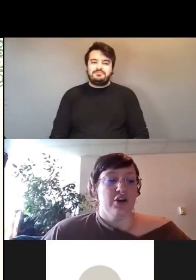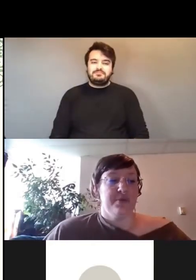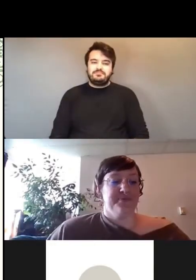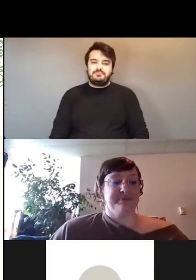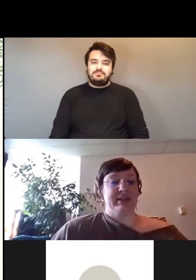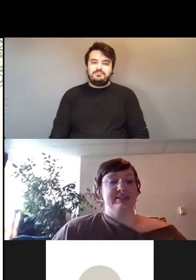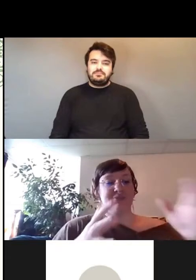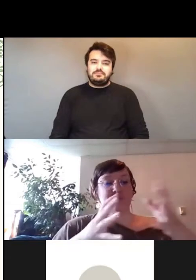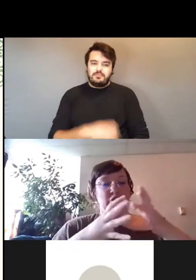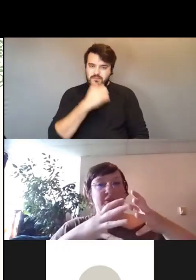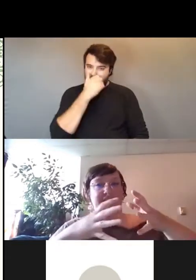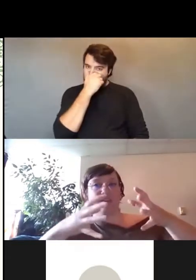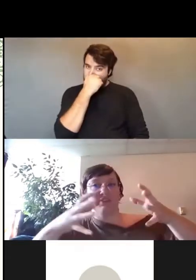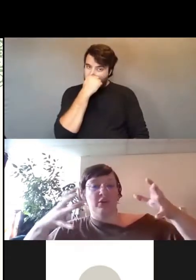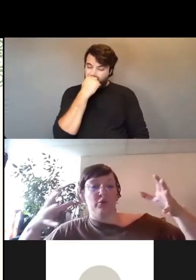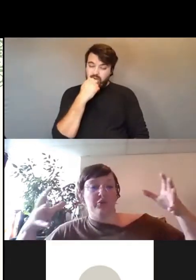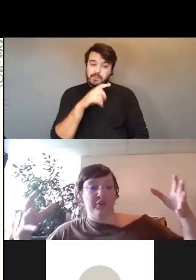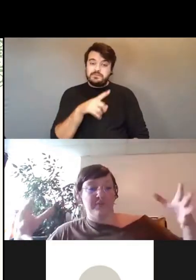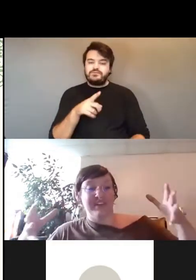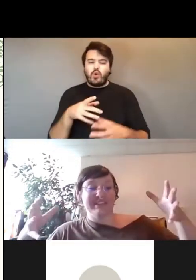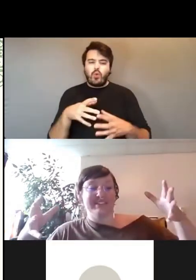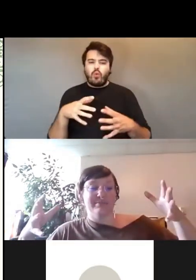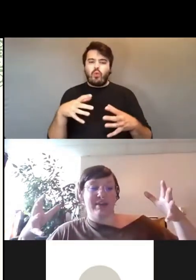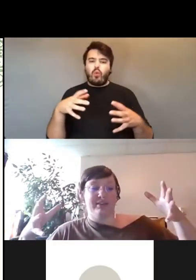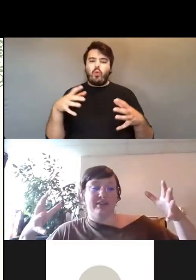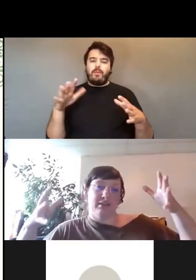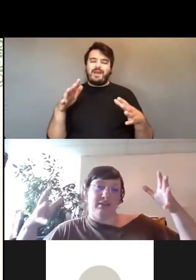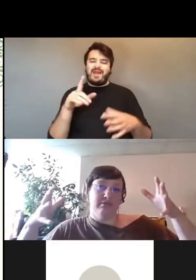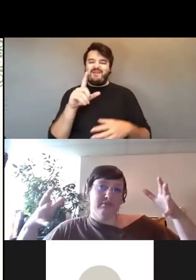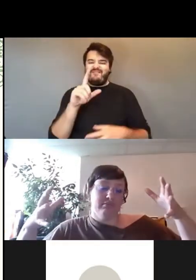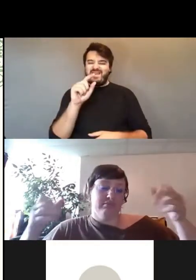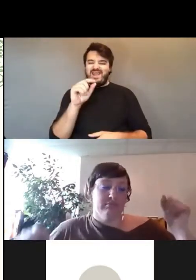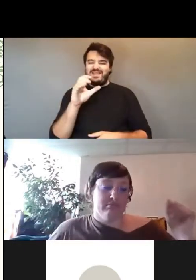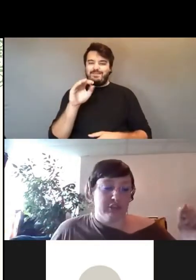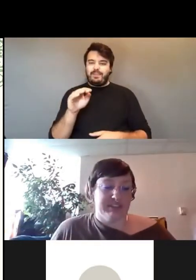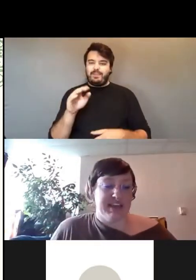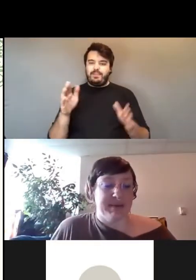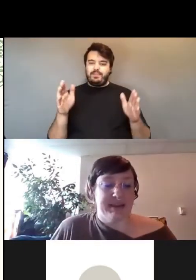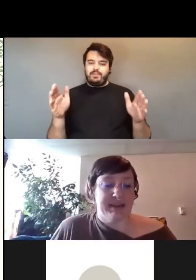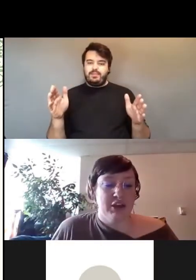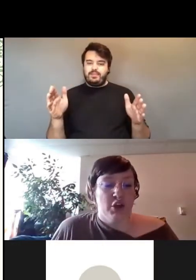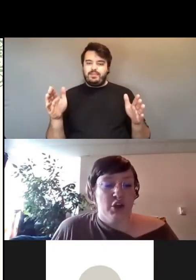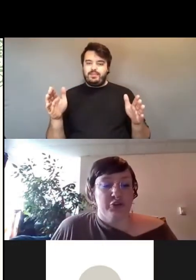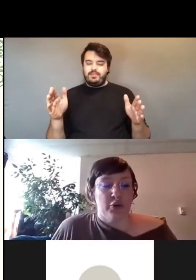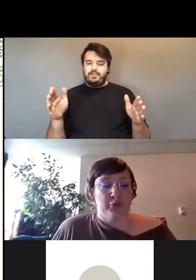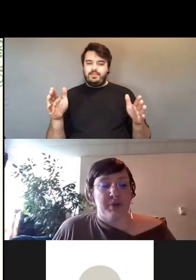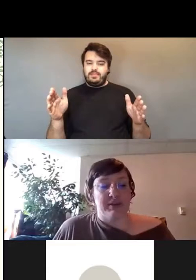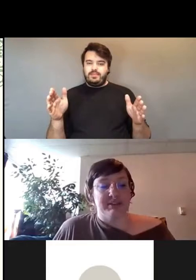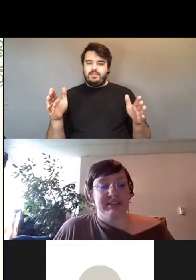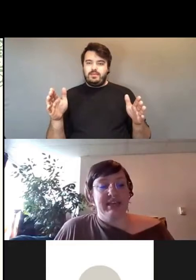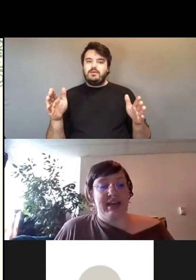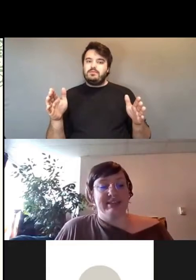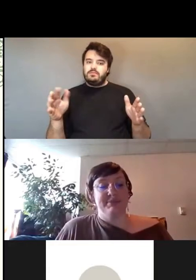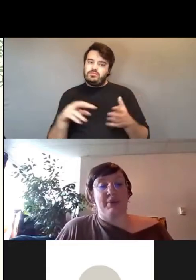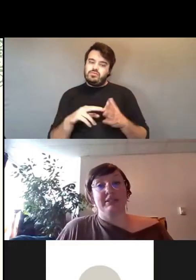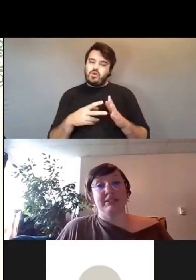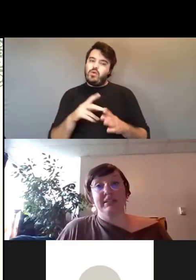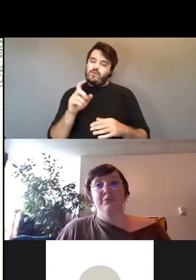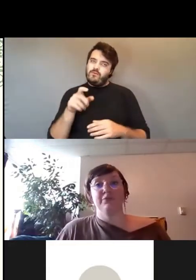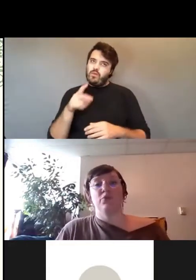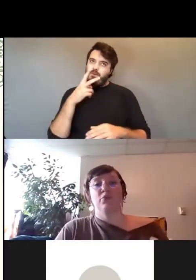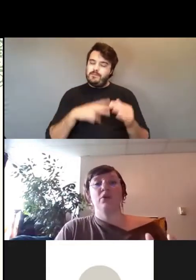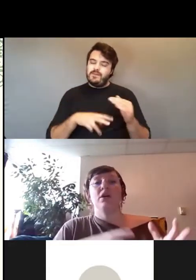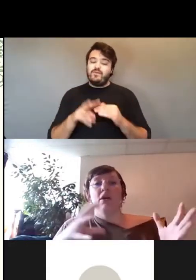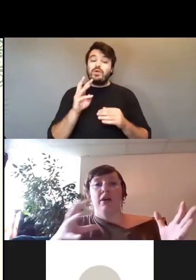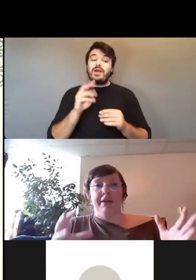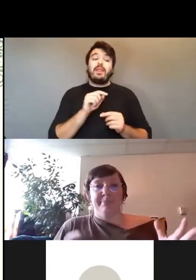Et ça va grossir environ de 20 cm de diamètre. Donc, pensez à